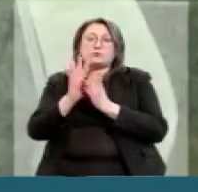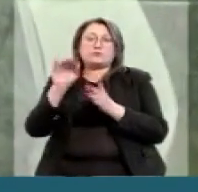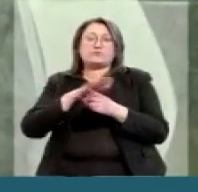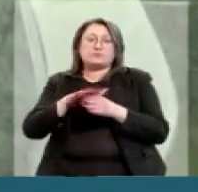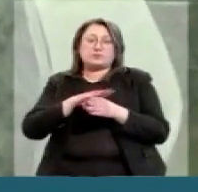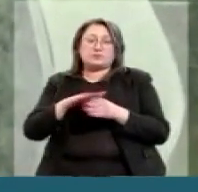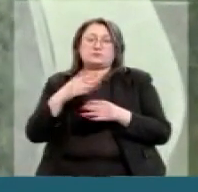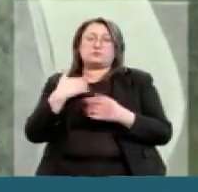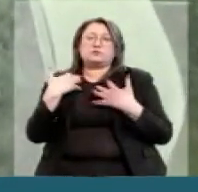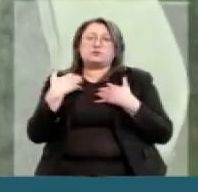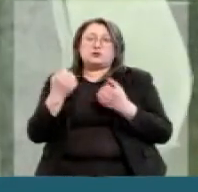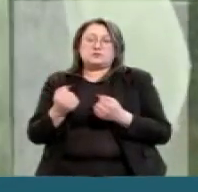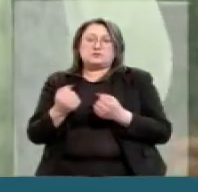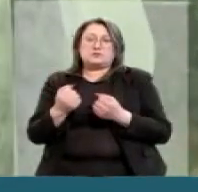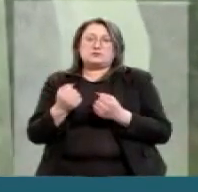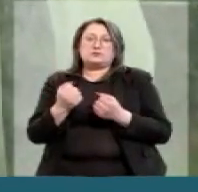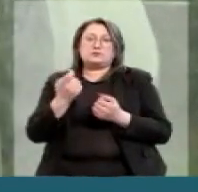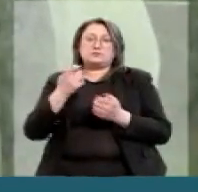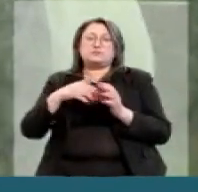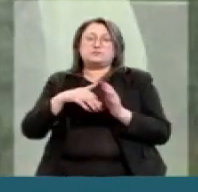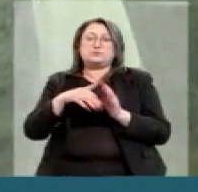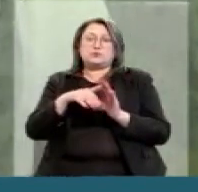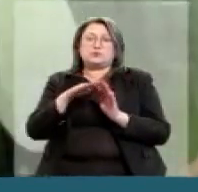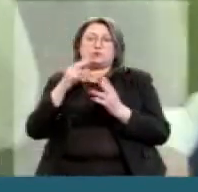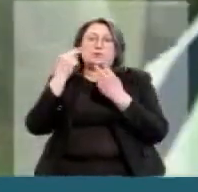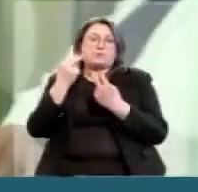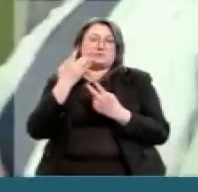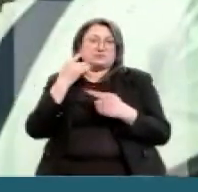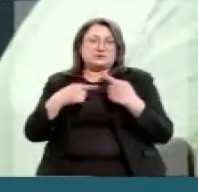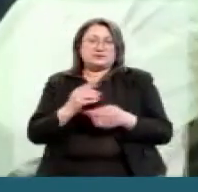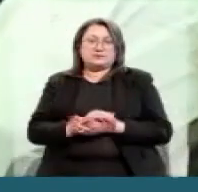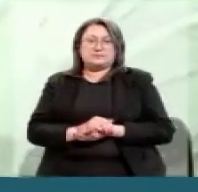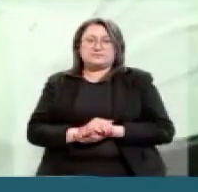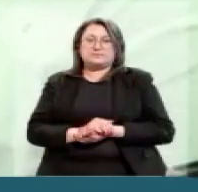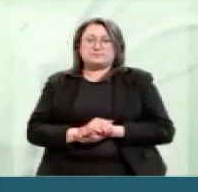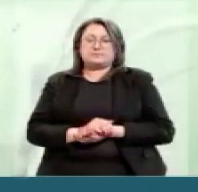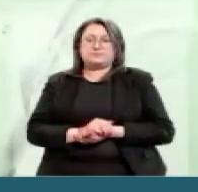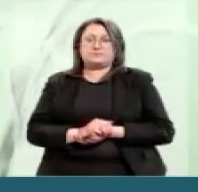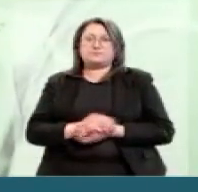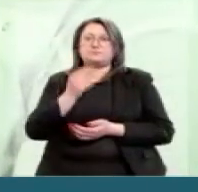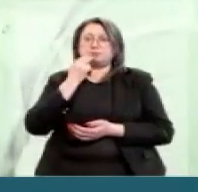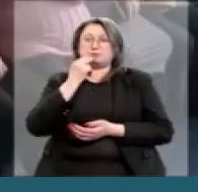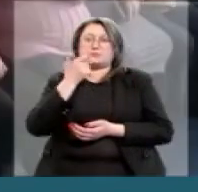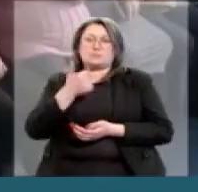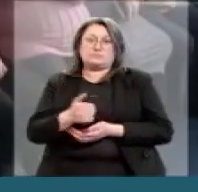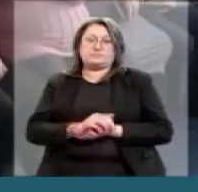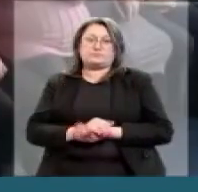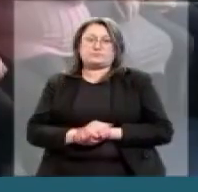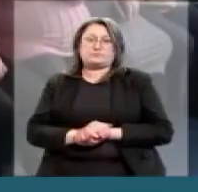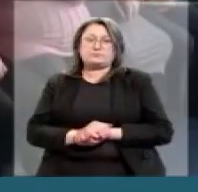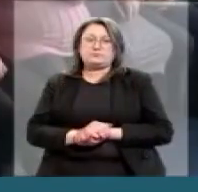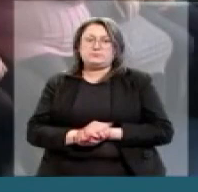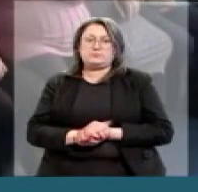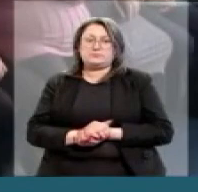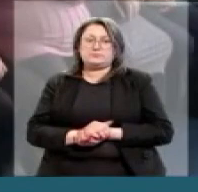дәрігерлердің бақылауында. Аурухана тағамы да жақсы. Денсаулығым жақсарып қалды. Мейірбикелерге алғысым шексіз. Сапар